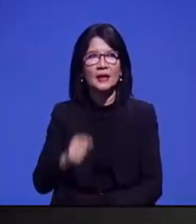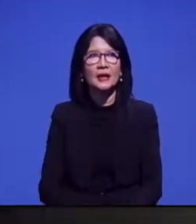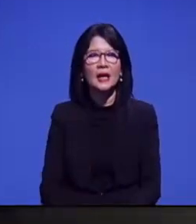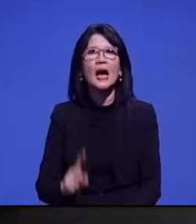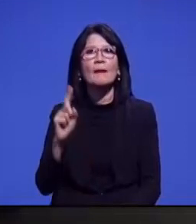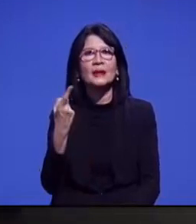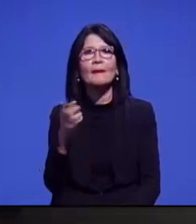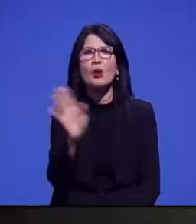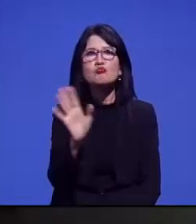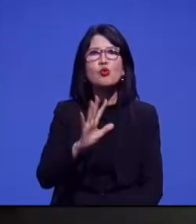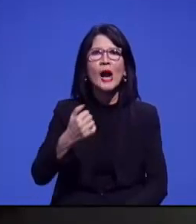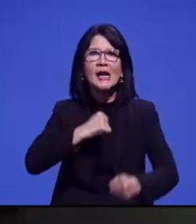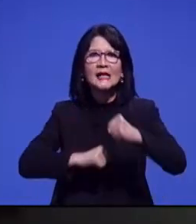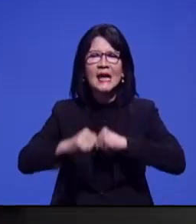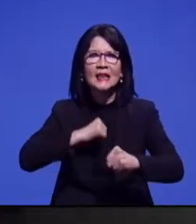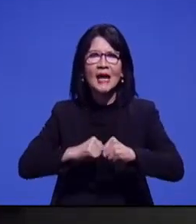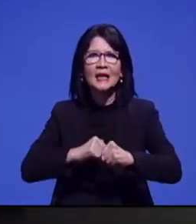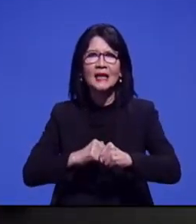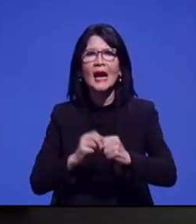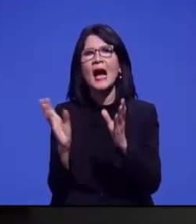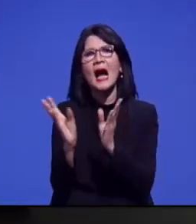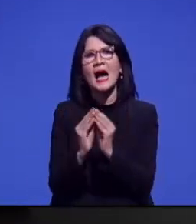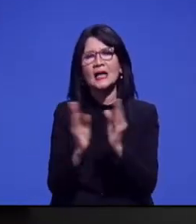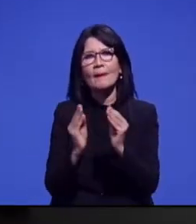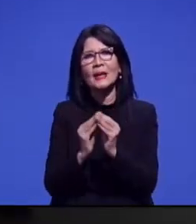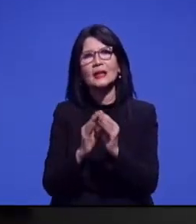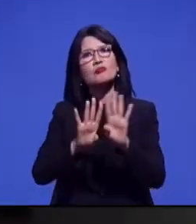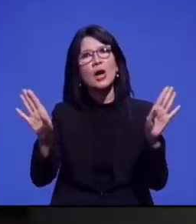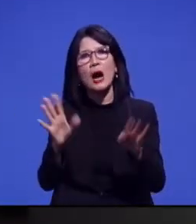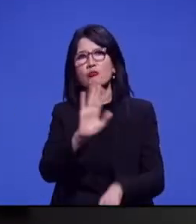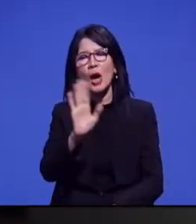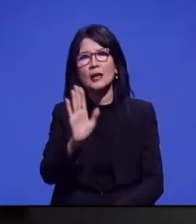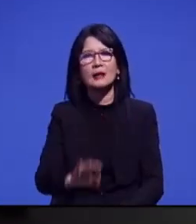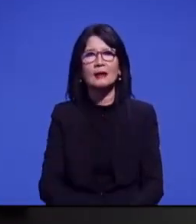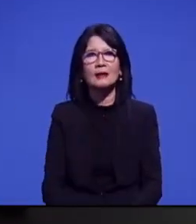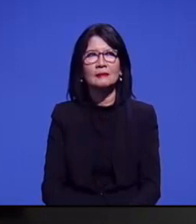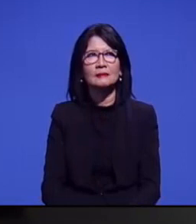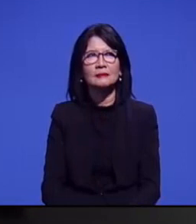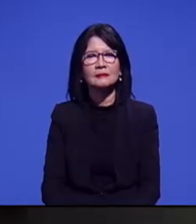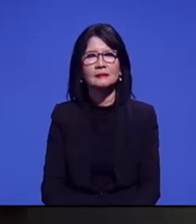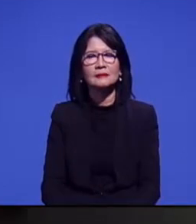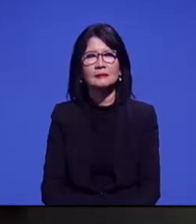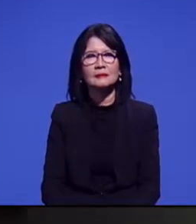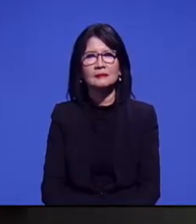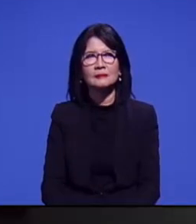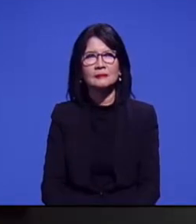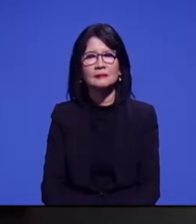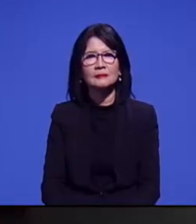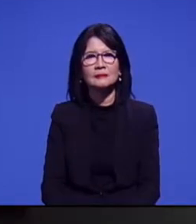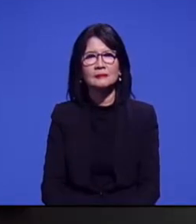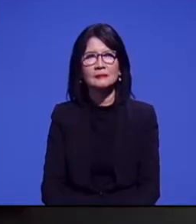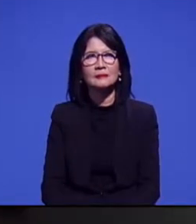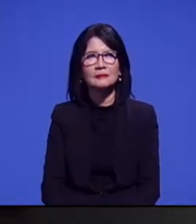itu bukan kegiatan dalam rangka rapat pleno terbuka. Itu seperti itu. Kemudian yang kedua juga